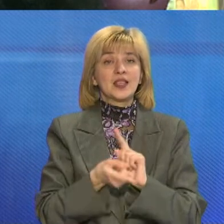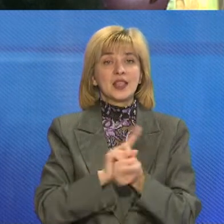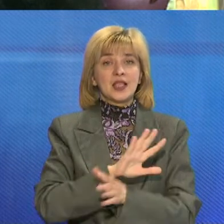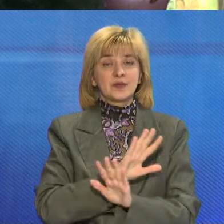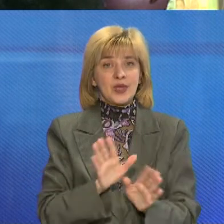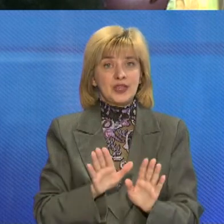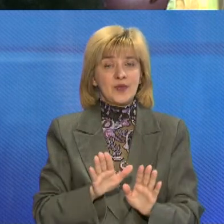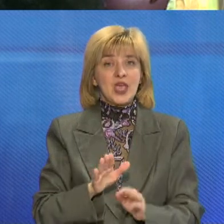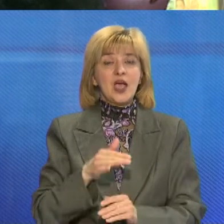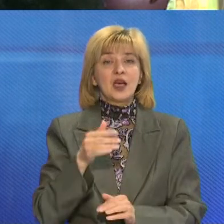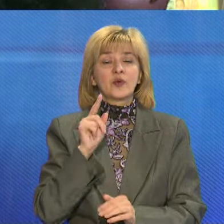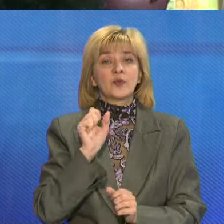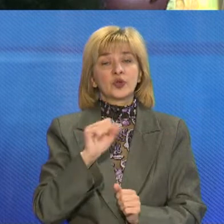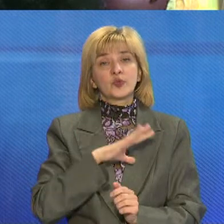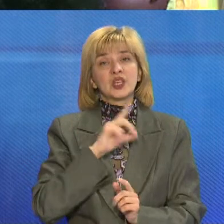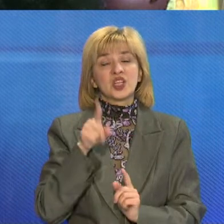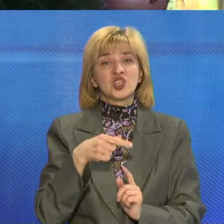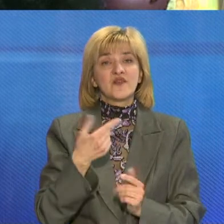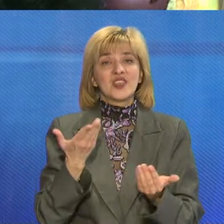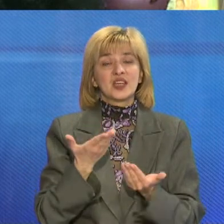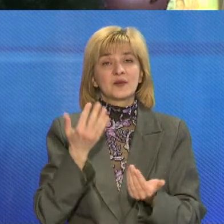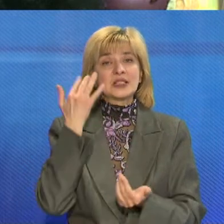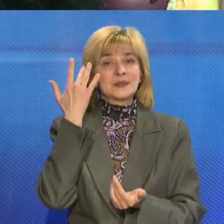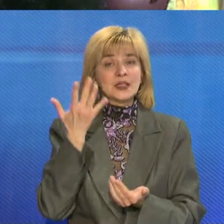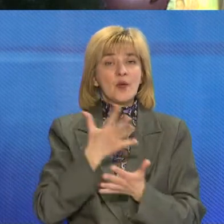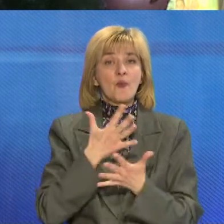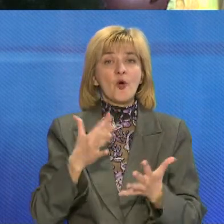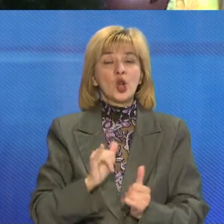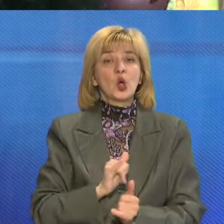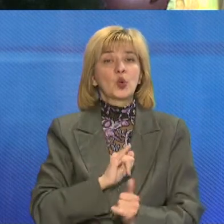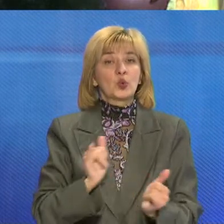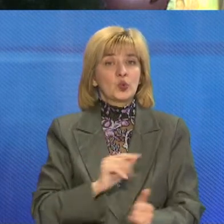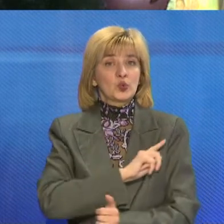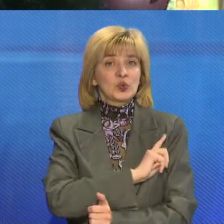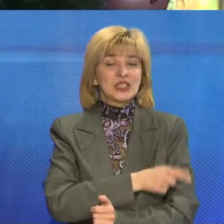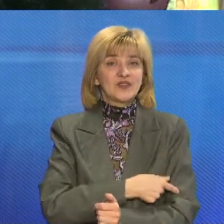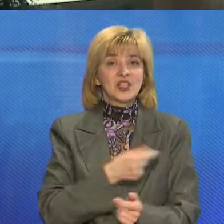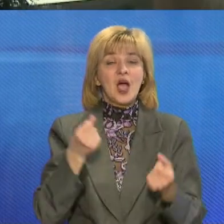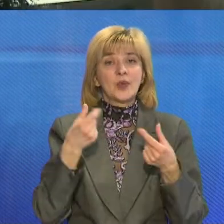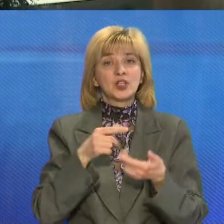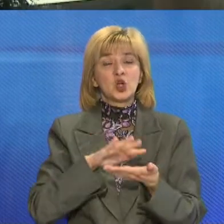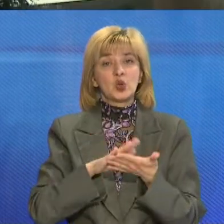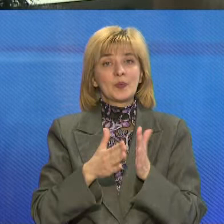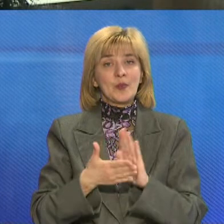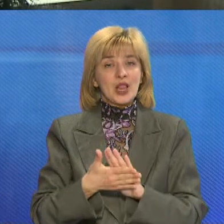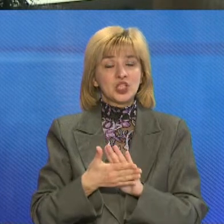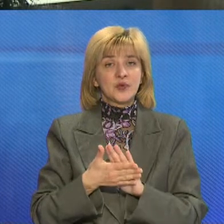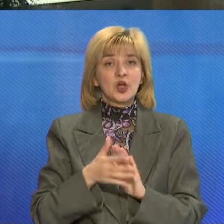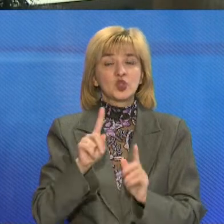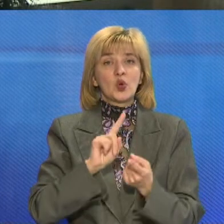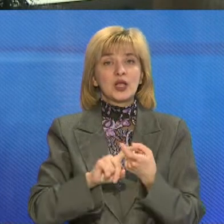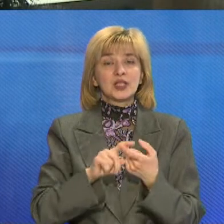неизменными. Может быть, даже в некотором смысле и более усиливаются определенными положениями. Что касается